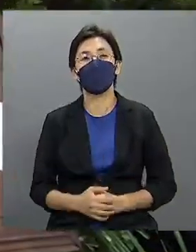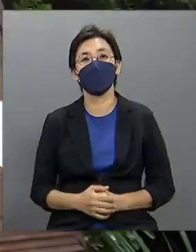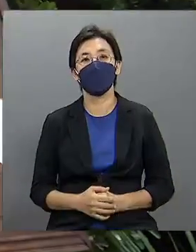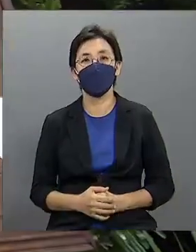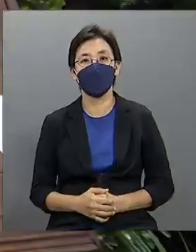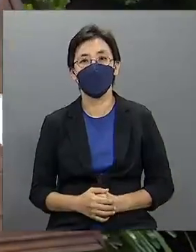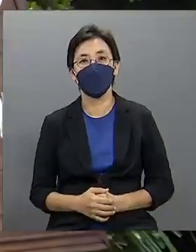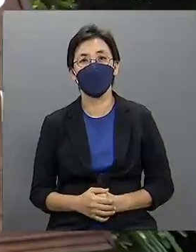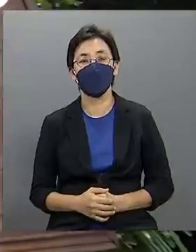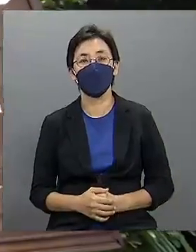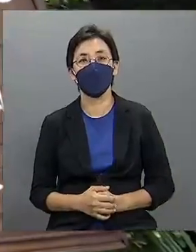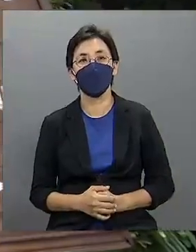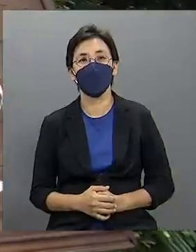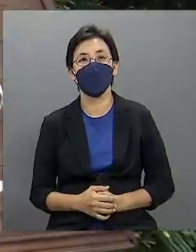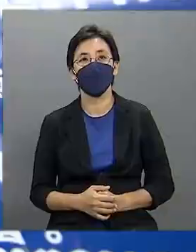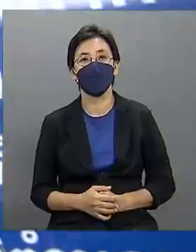การ